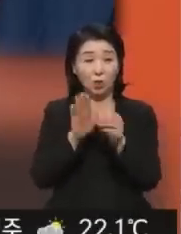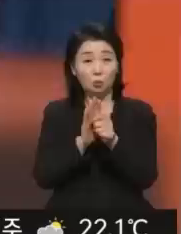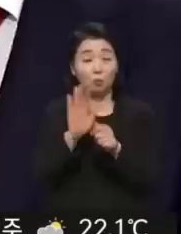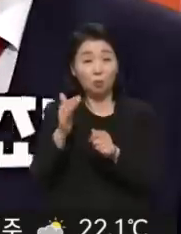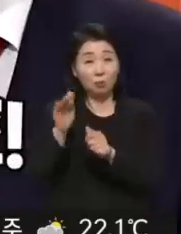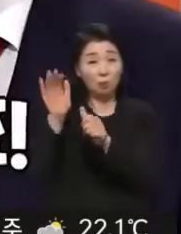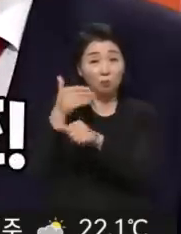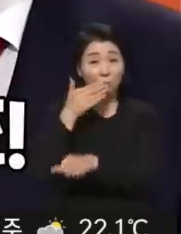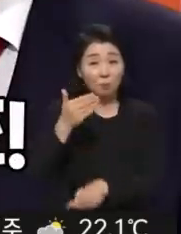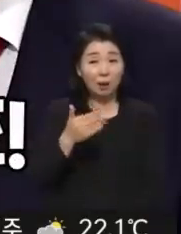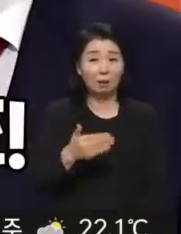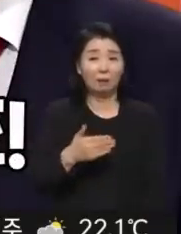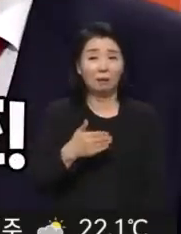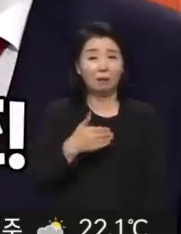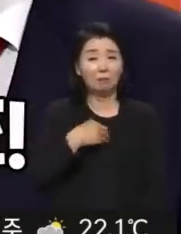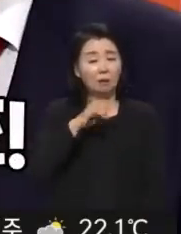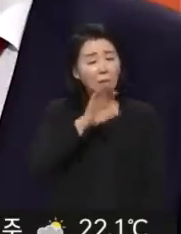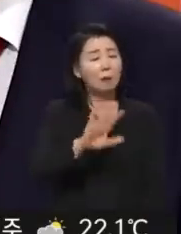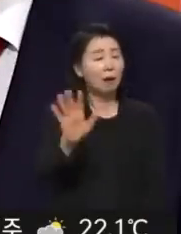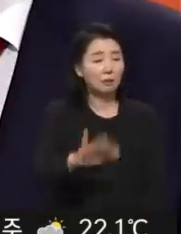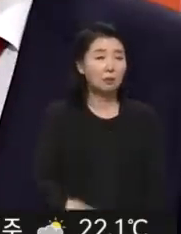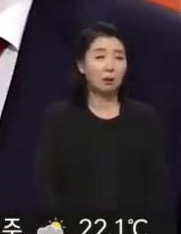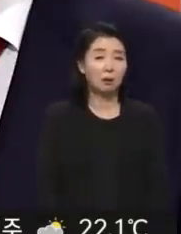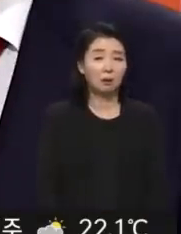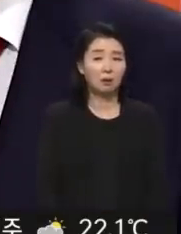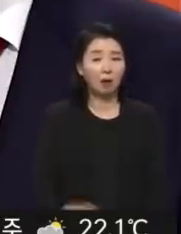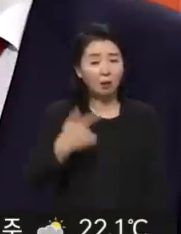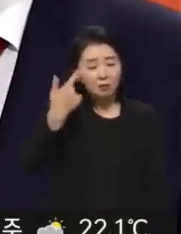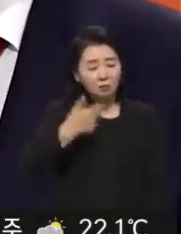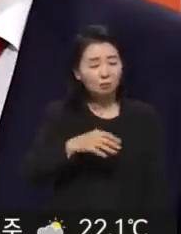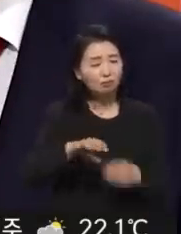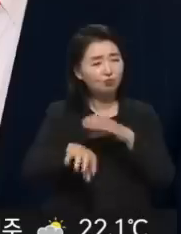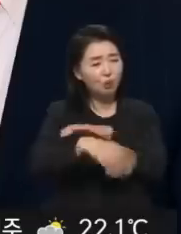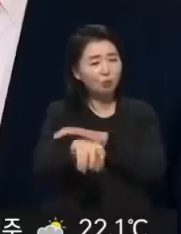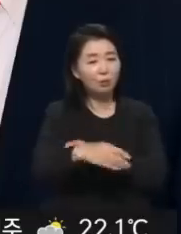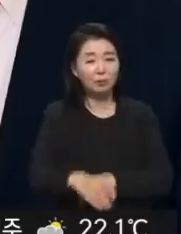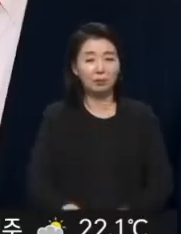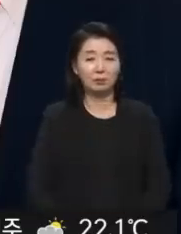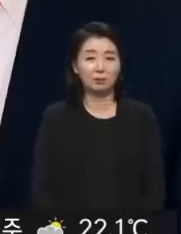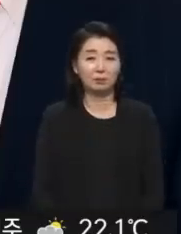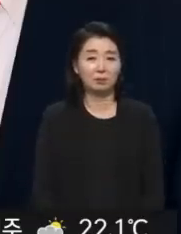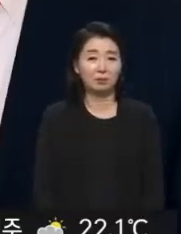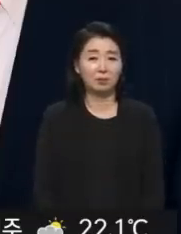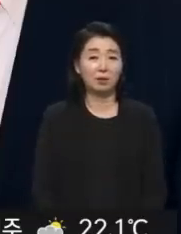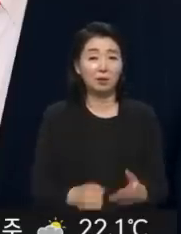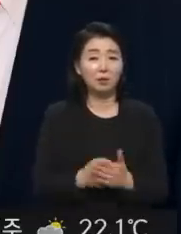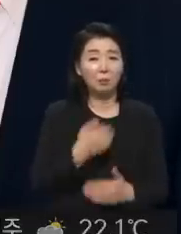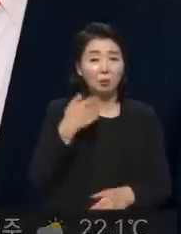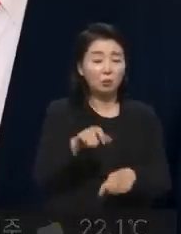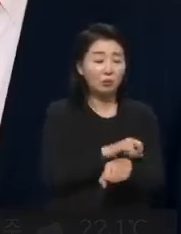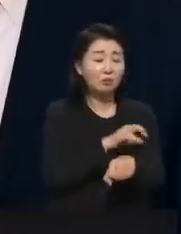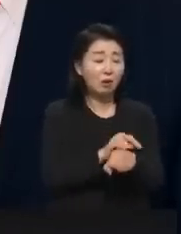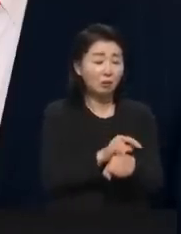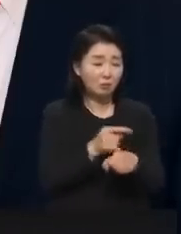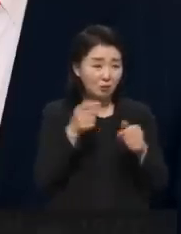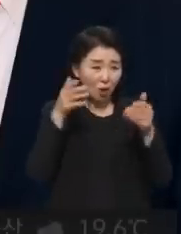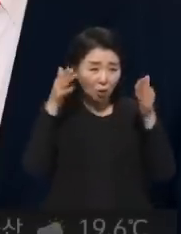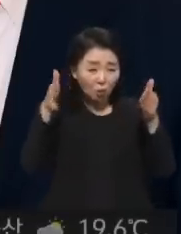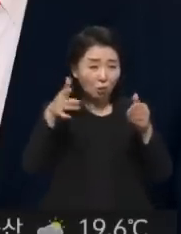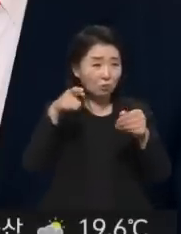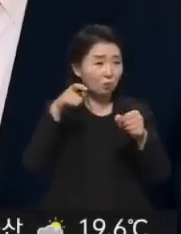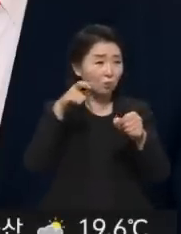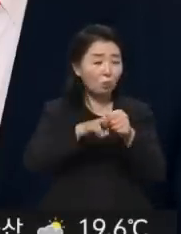됩니까? 그거는 내가 한 말도 아니죠. 질문 자체가 덜이다. 그러니까 누굴 특정인으로 할 필요가 뭐 있냐 이